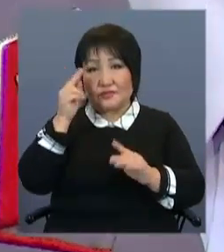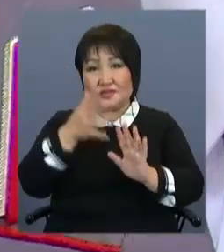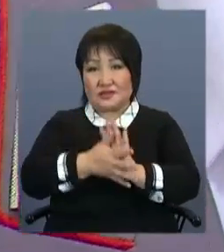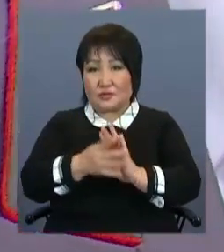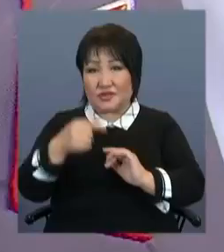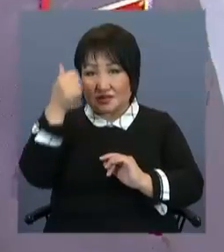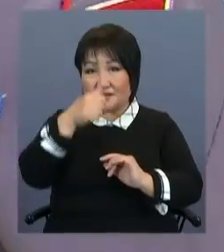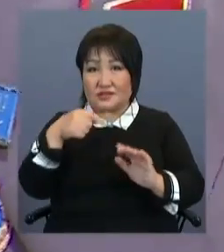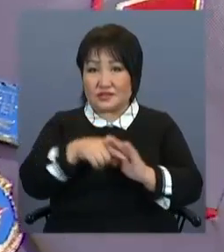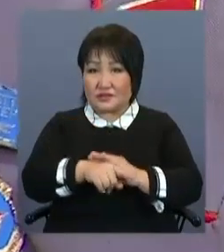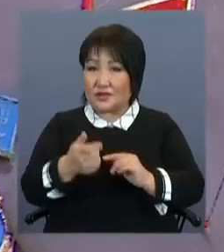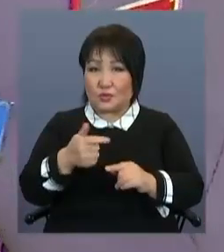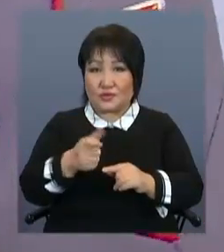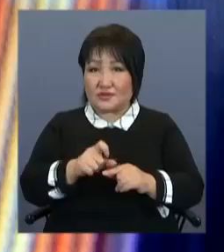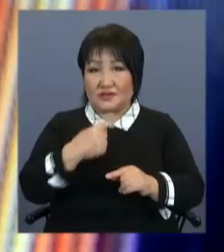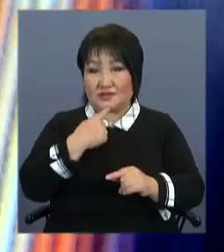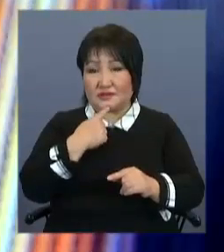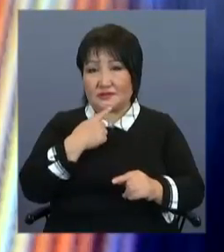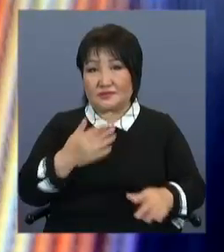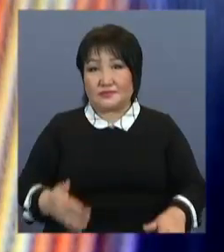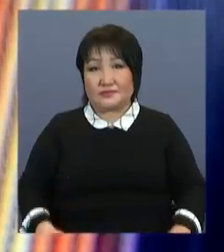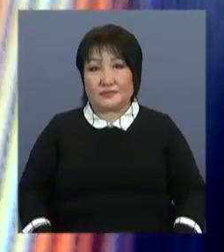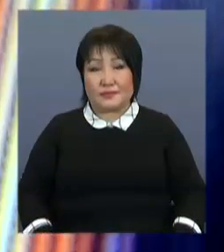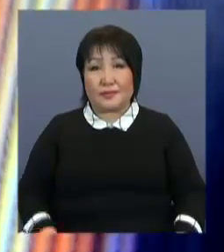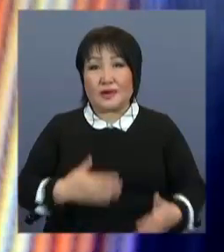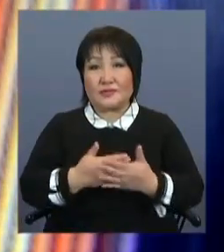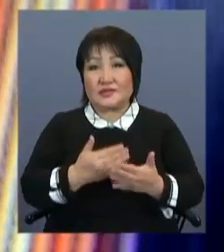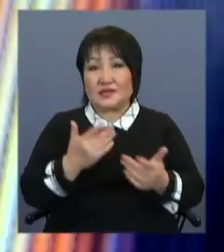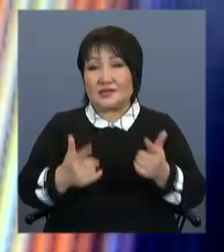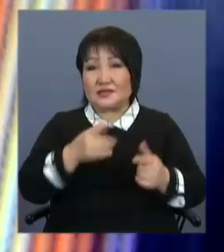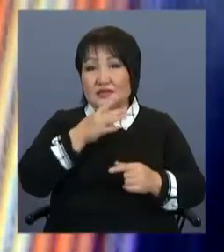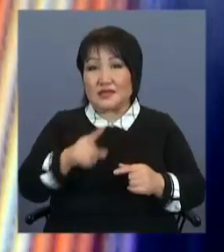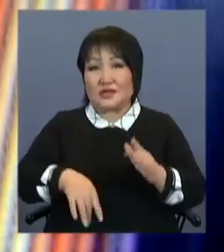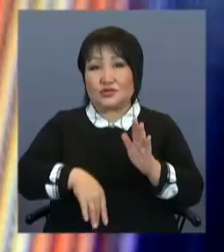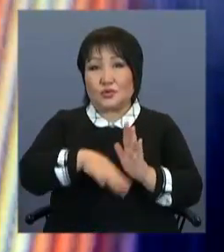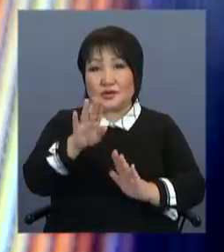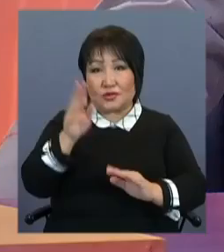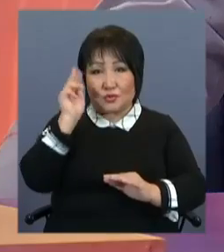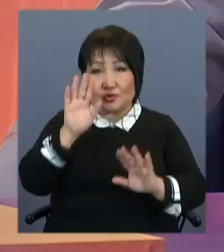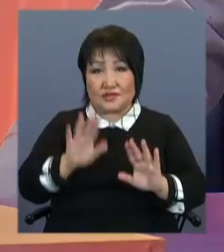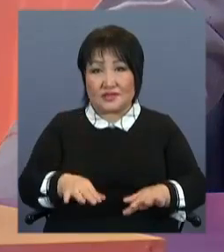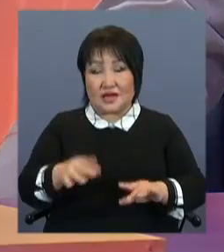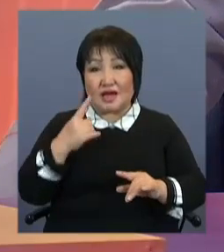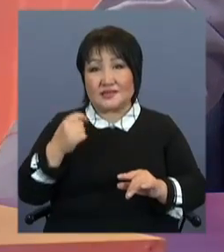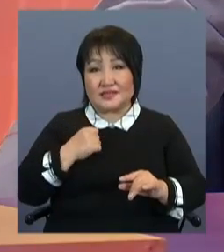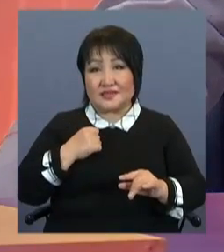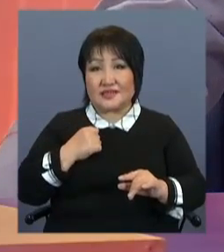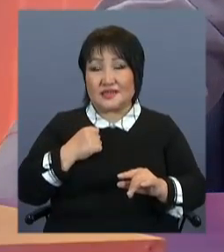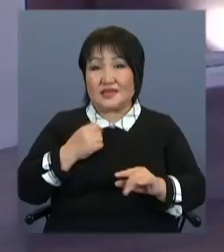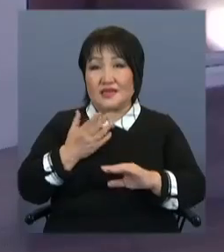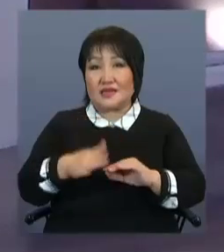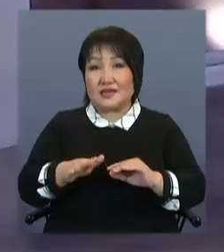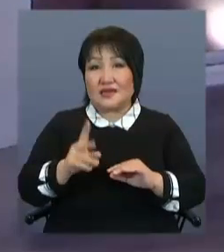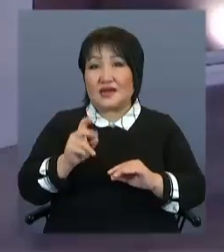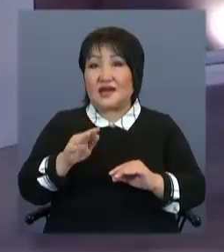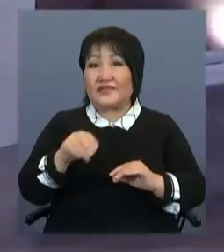қиын. Мәселен, қазіргі таңда жоғары оқу орындарында әскери кафедра деген бар. Жалпы